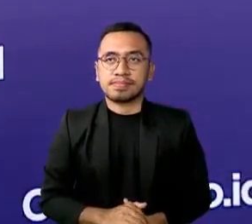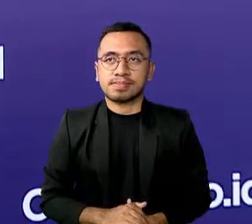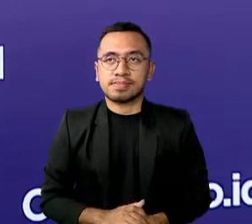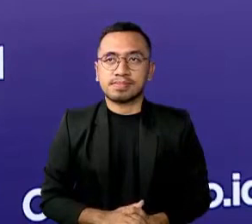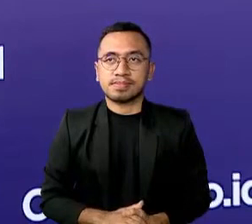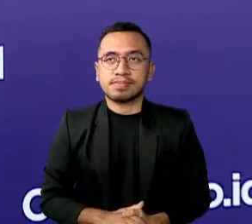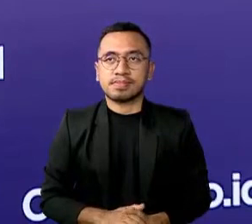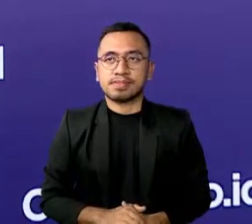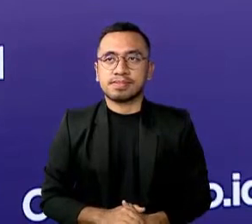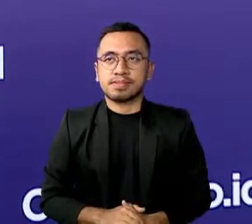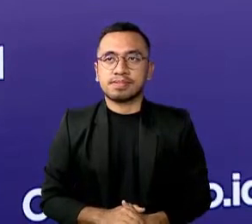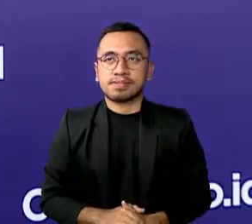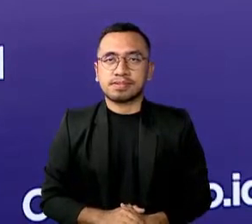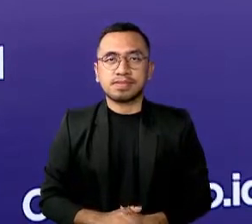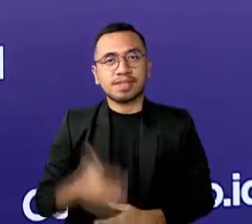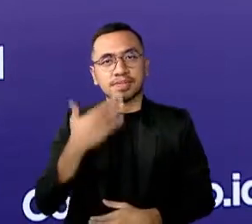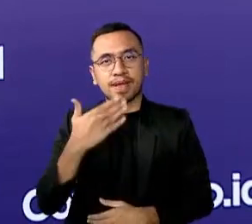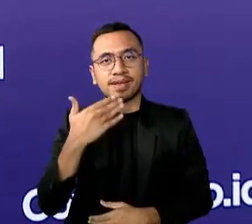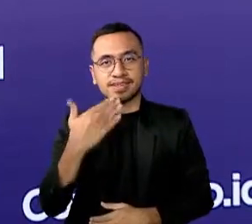terima